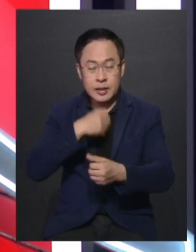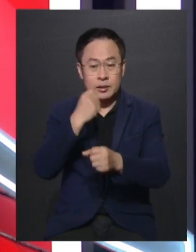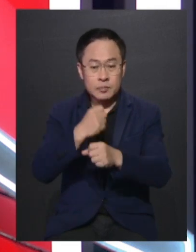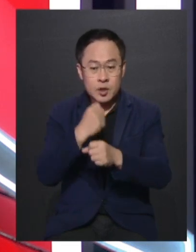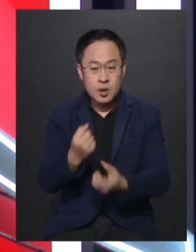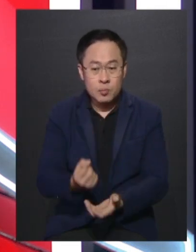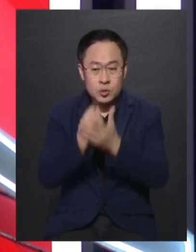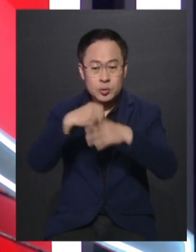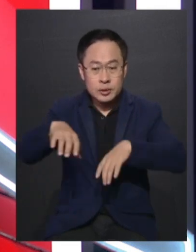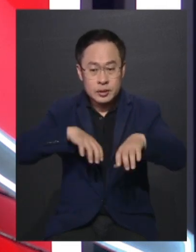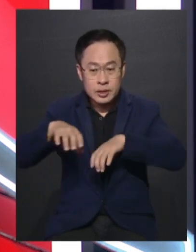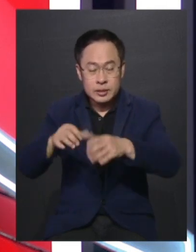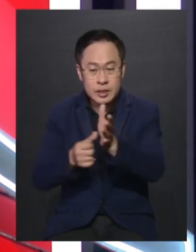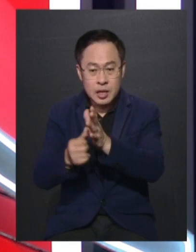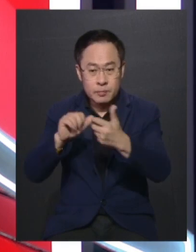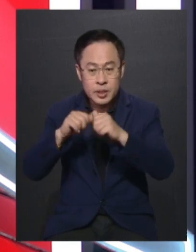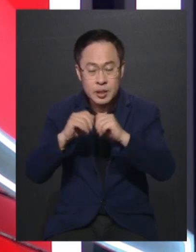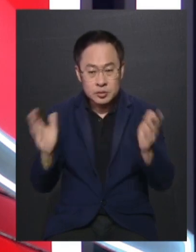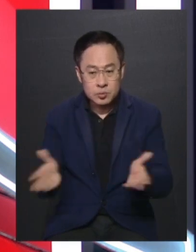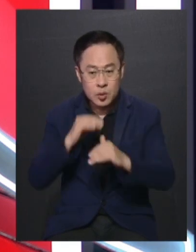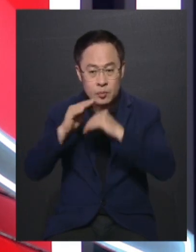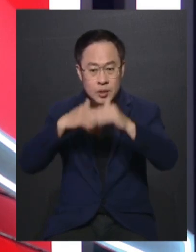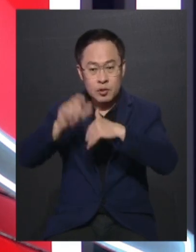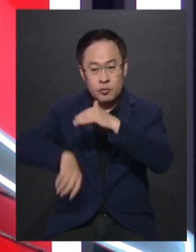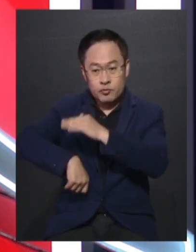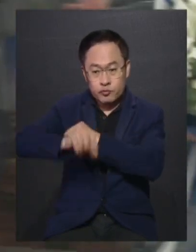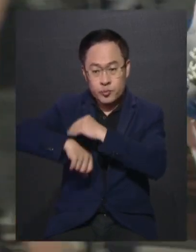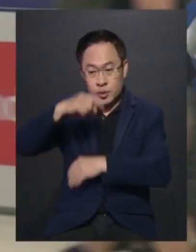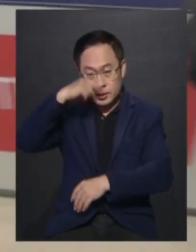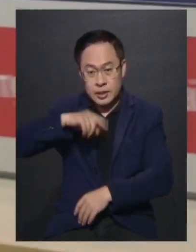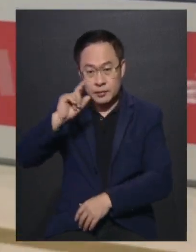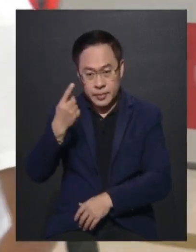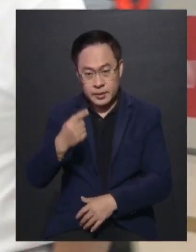บริหารมาแก้ไขปัญหาแล้วก็พัฒนาวงการฟุตบอลไทยค่ะ